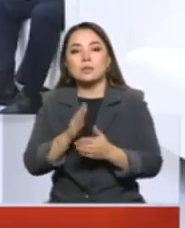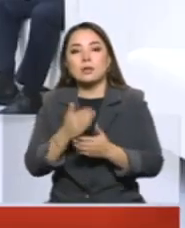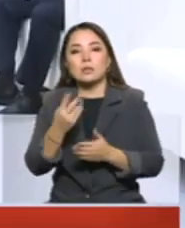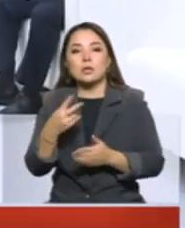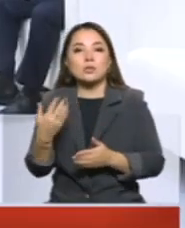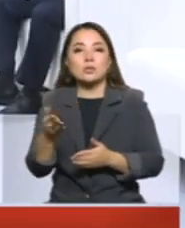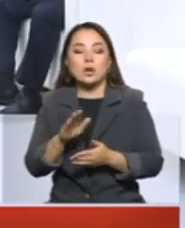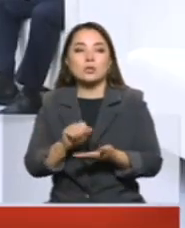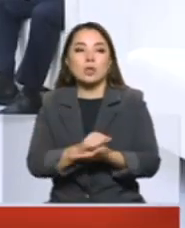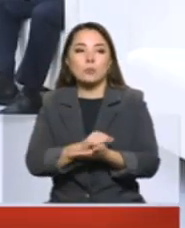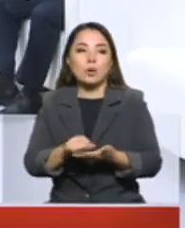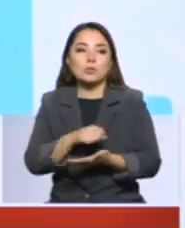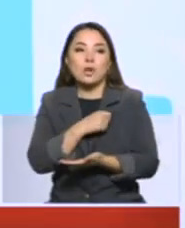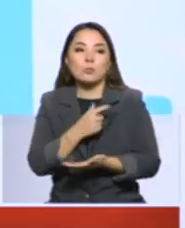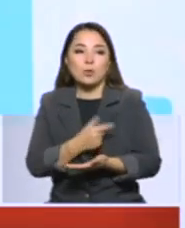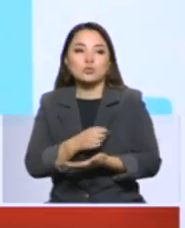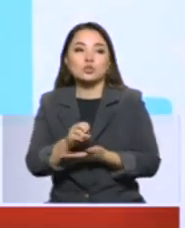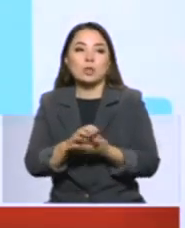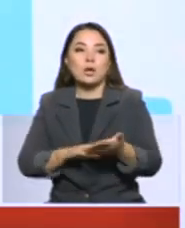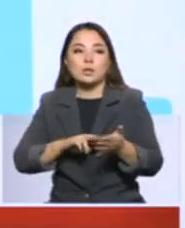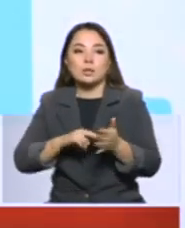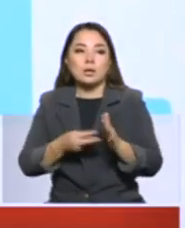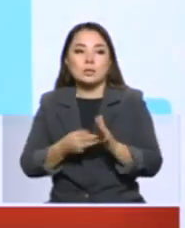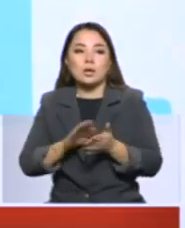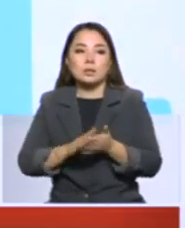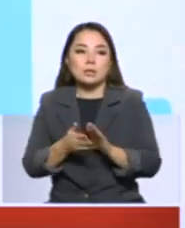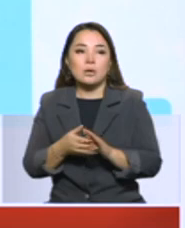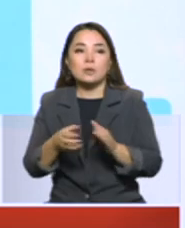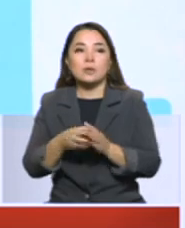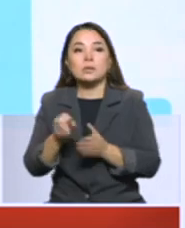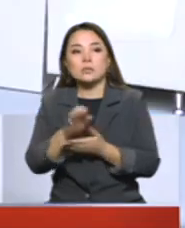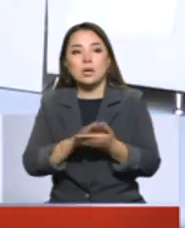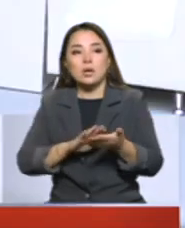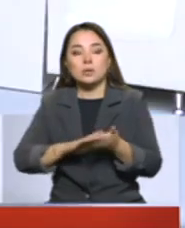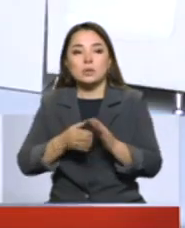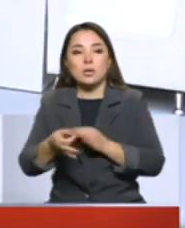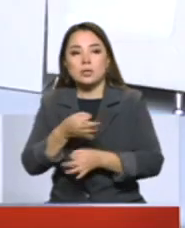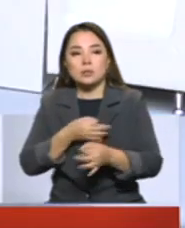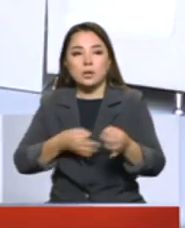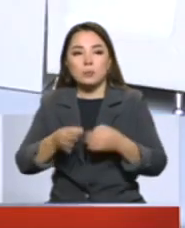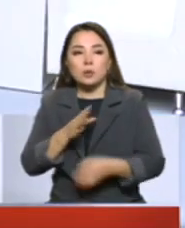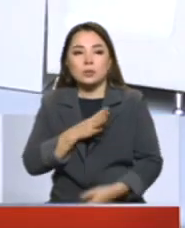екі жақ қос дипломдық жобаны жалғастыру үшін келісімшартты ұзартуға уағдаласты.